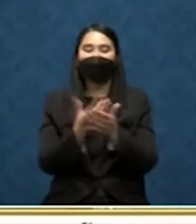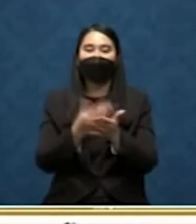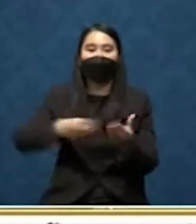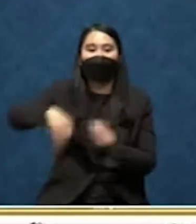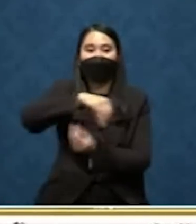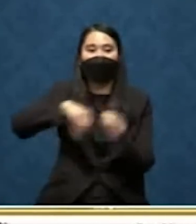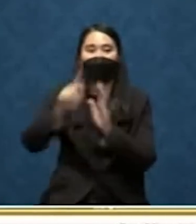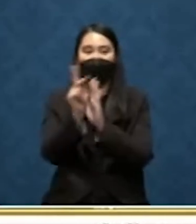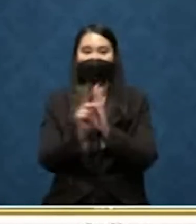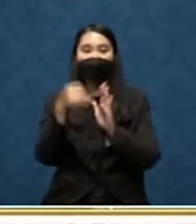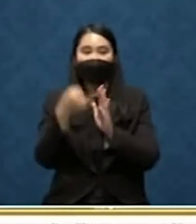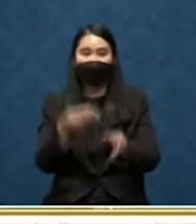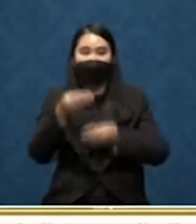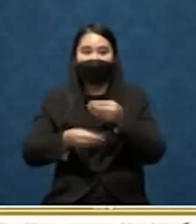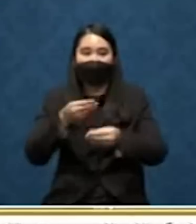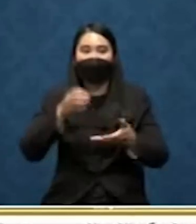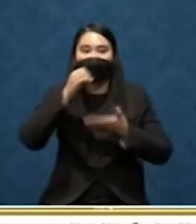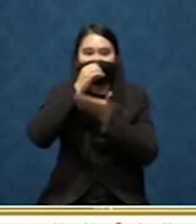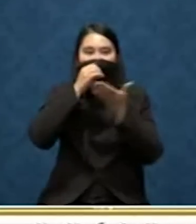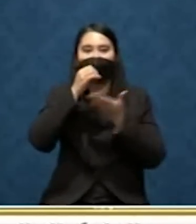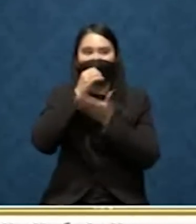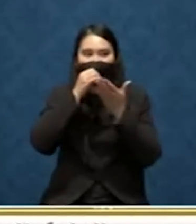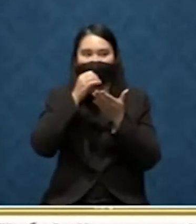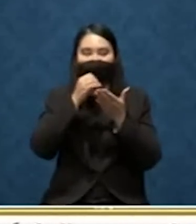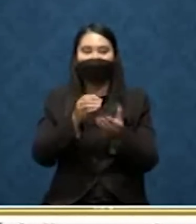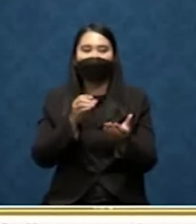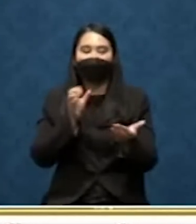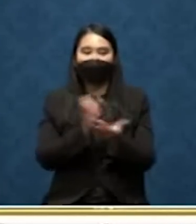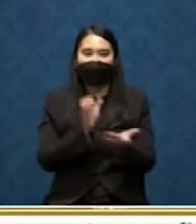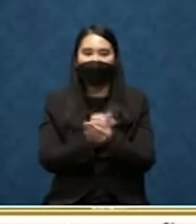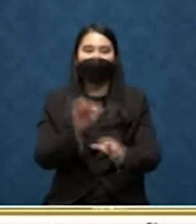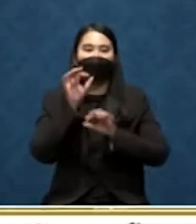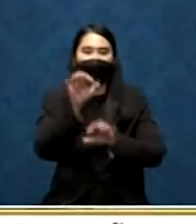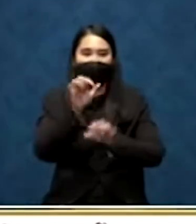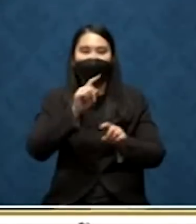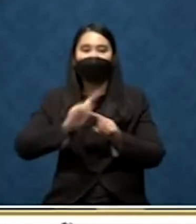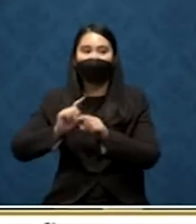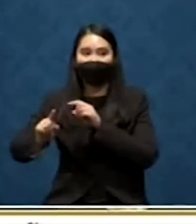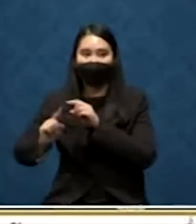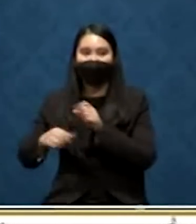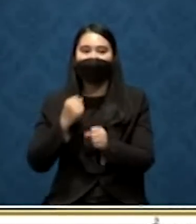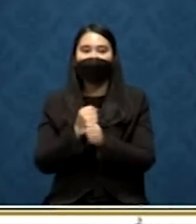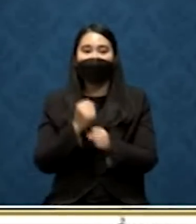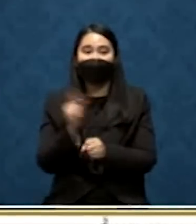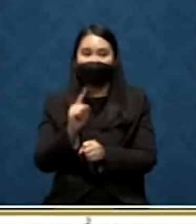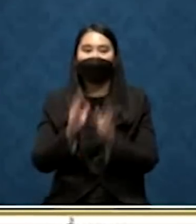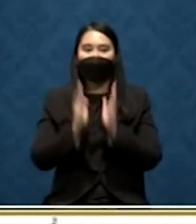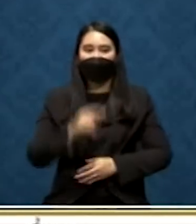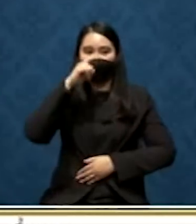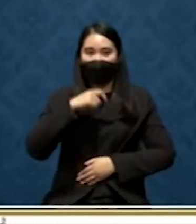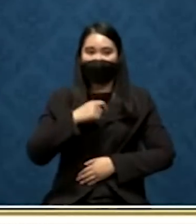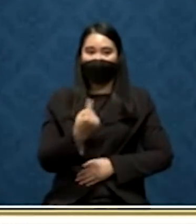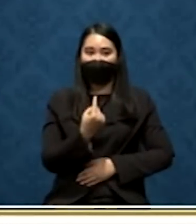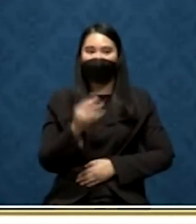บคคณะบวนการค้ายาค้ามชาิและการพนัค้ามชาติมันทำกันโดยฝ่ายคนไทยอย่เดยวไม่ได้